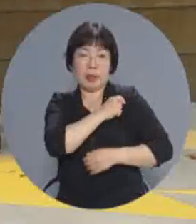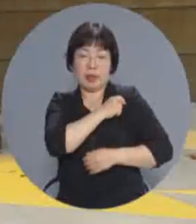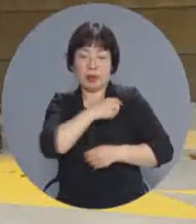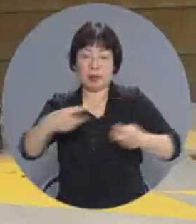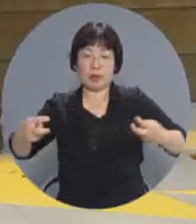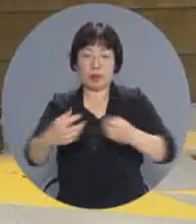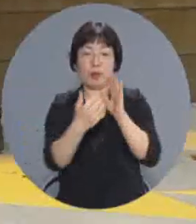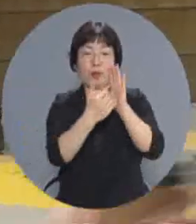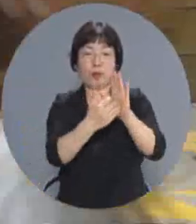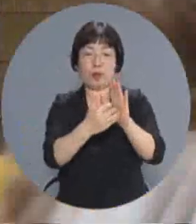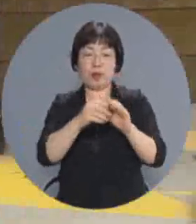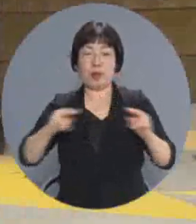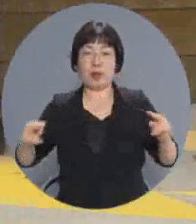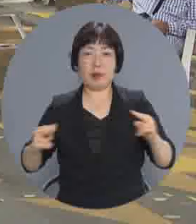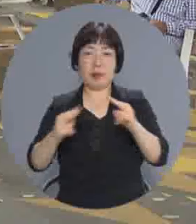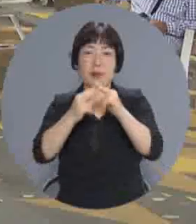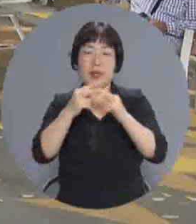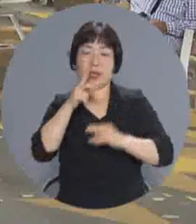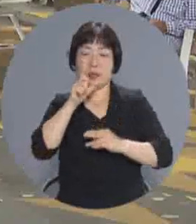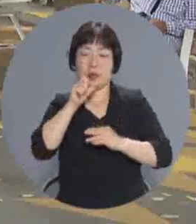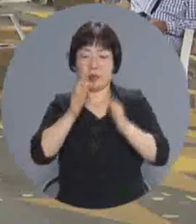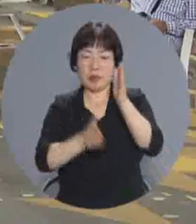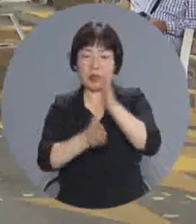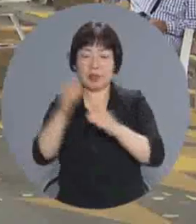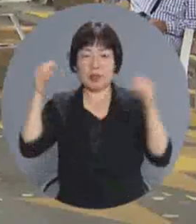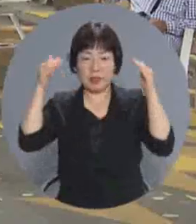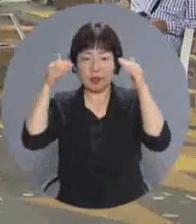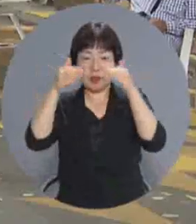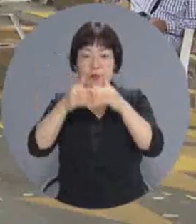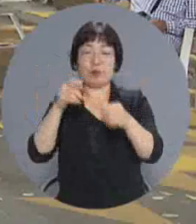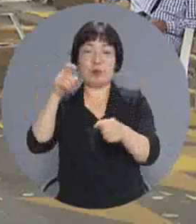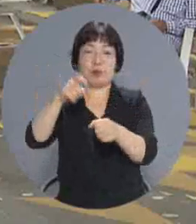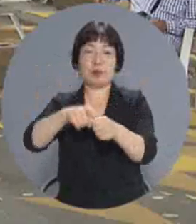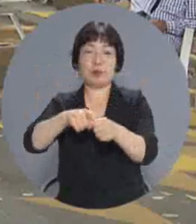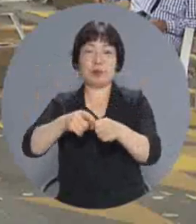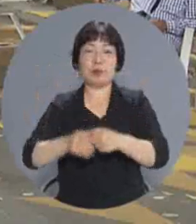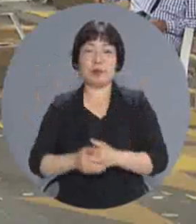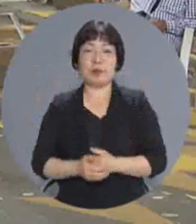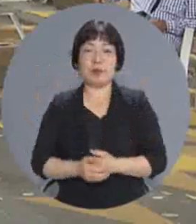파리의 15분 도시에 특별히 주목하는 이유입니다. MBC 뉴스 최우식입니다.